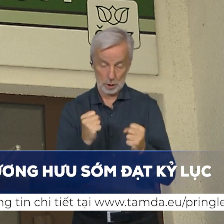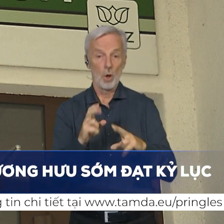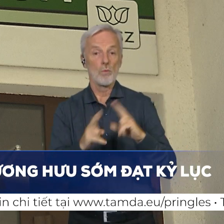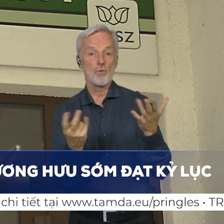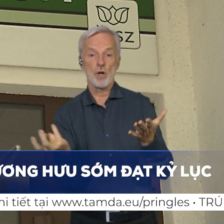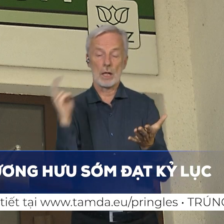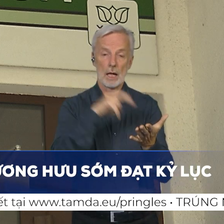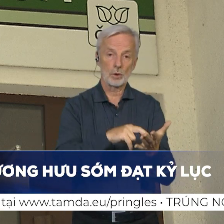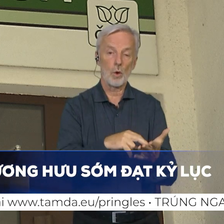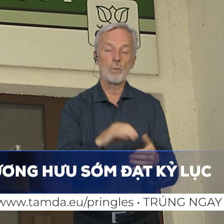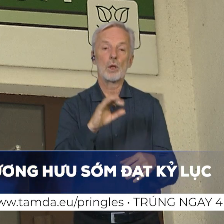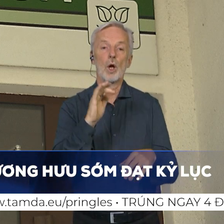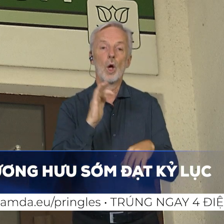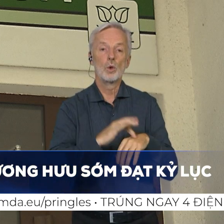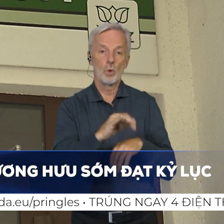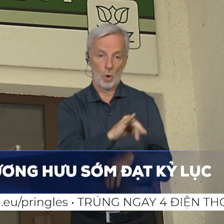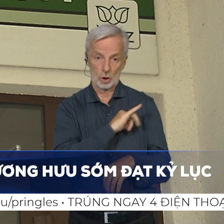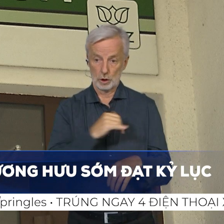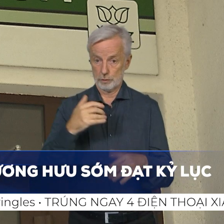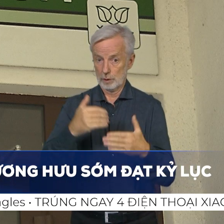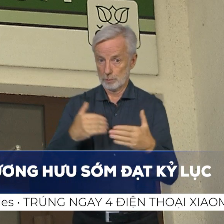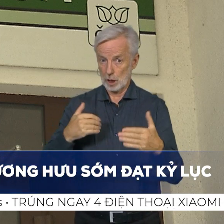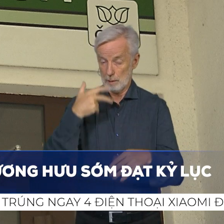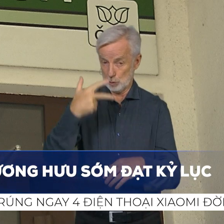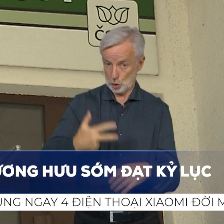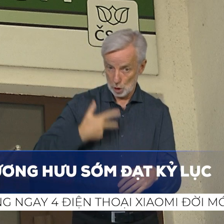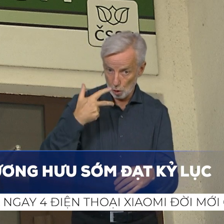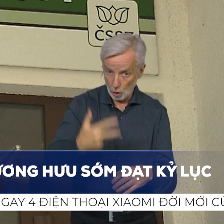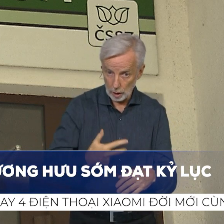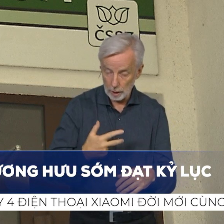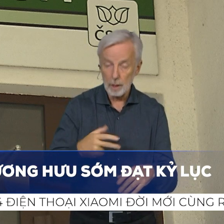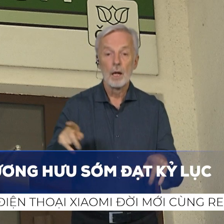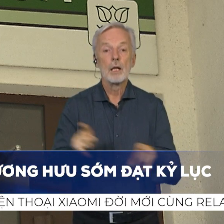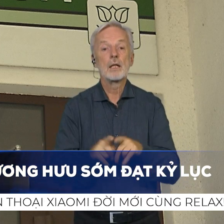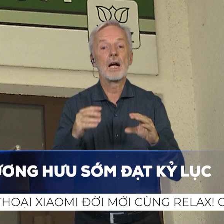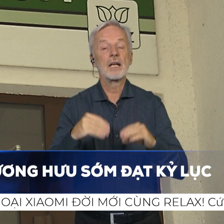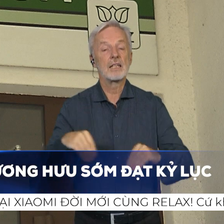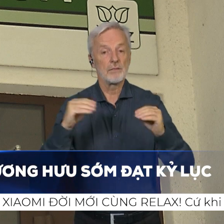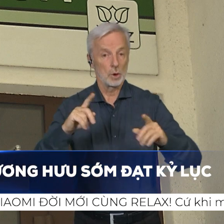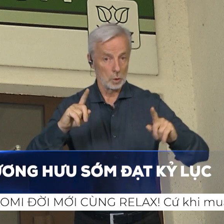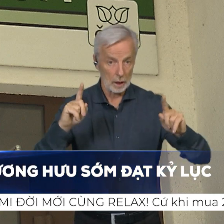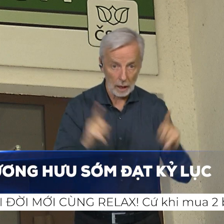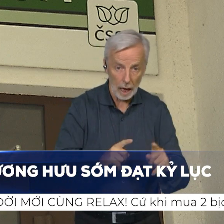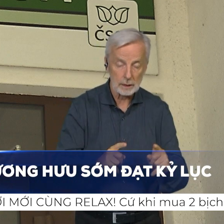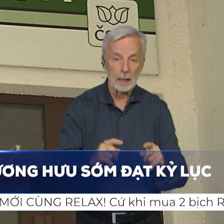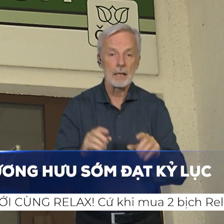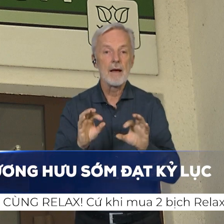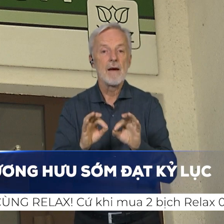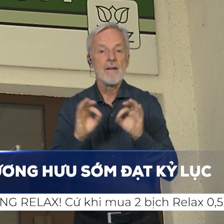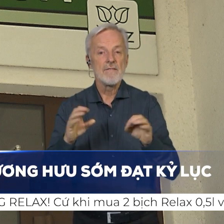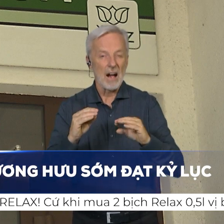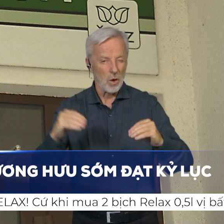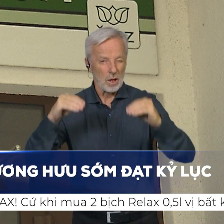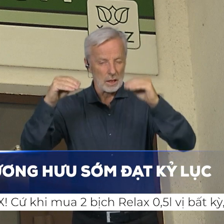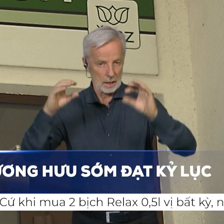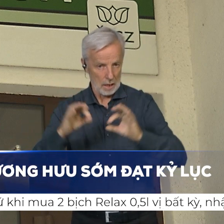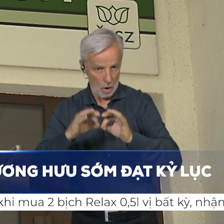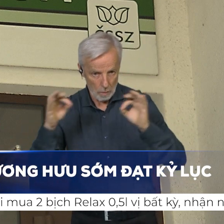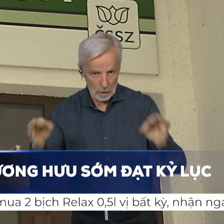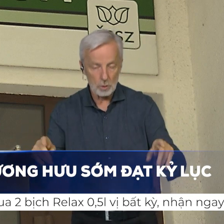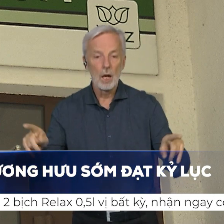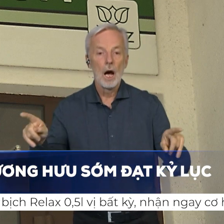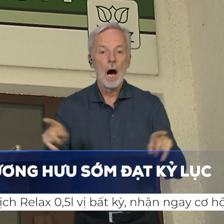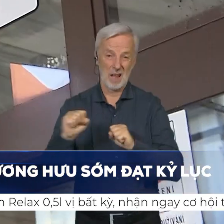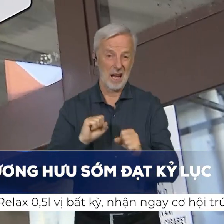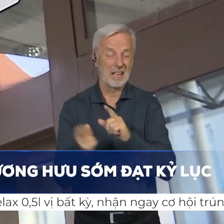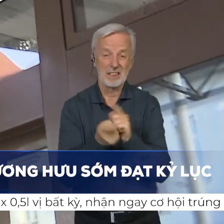thể nộp đơn xin nghỉ hưu sớm đã giảm từ 5 năm xuống còn 3 năm trước tuổi nghỉ hưu thông thường sau đó người dân phải đủ 40 năm tham gia bảo hiểm trong khi